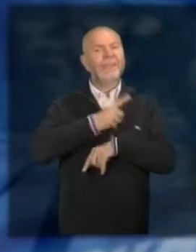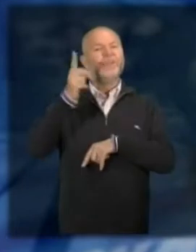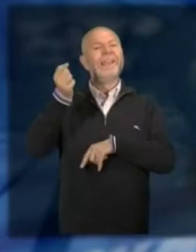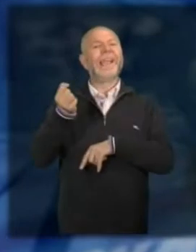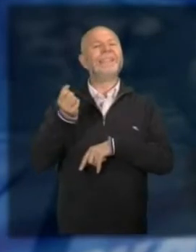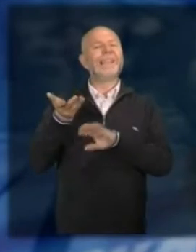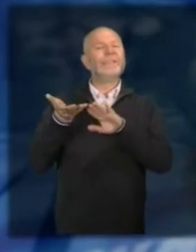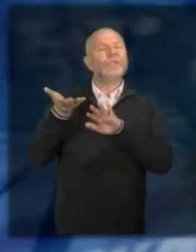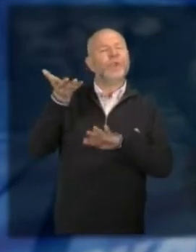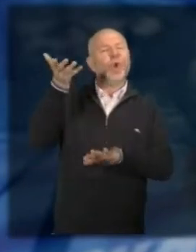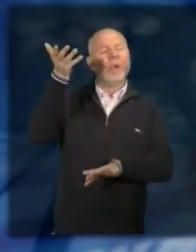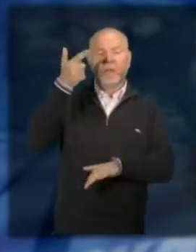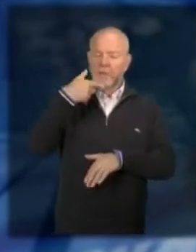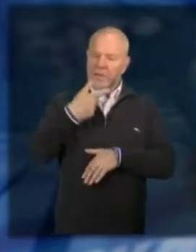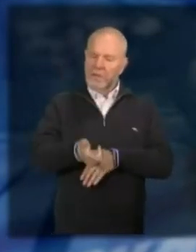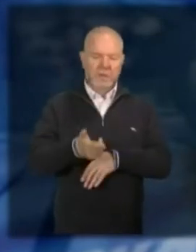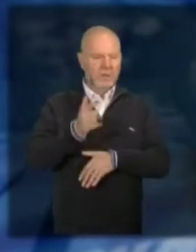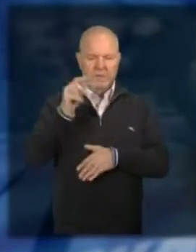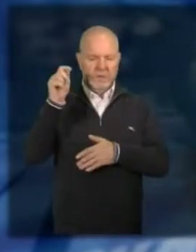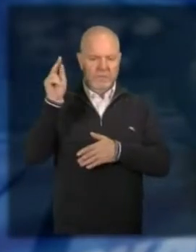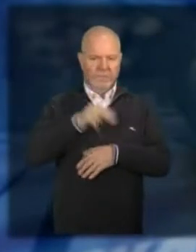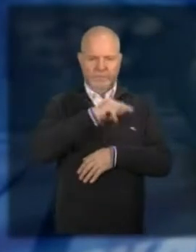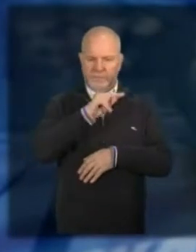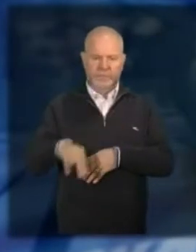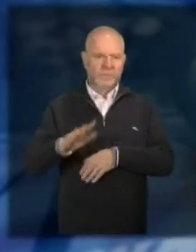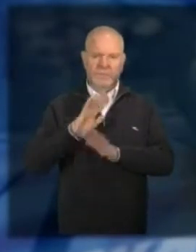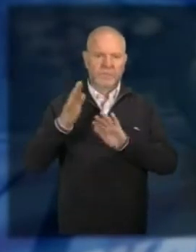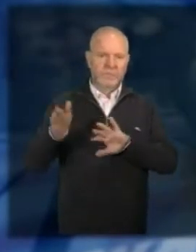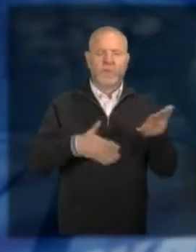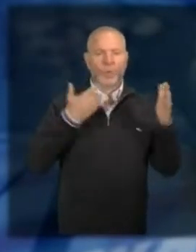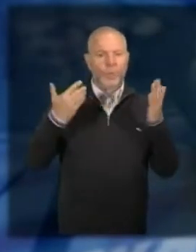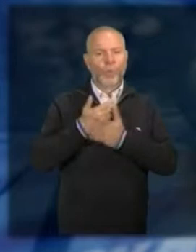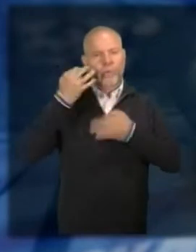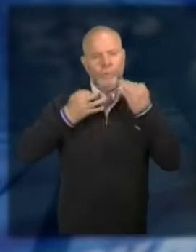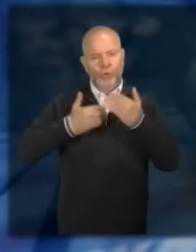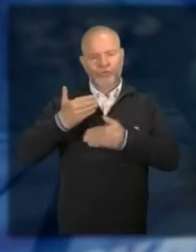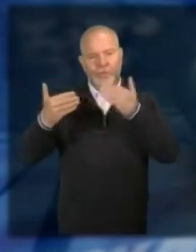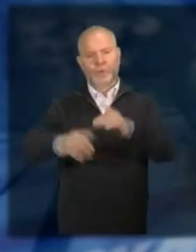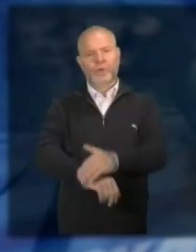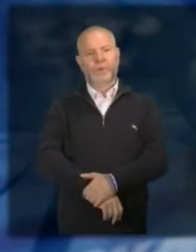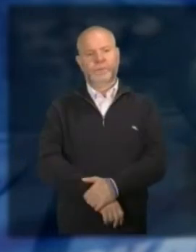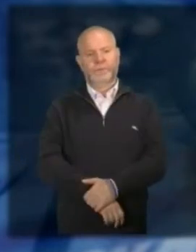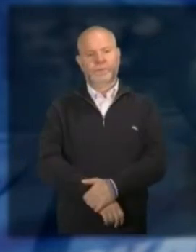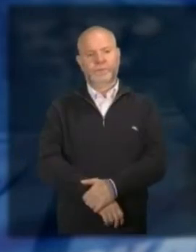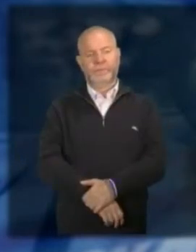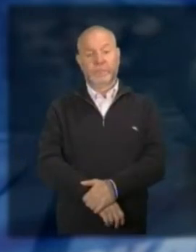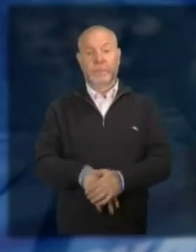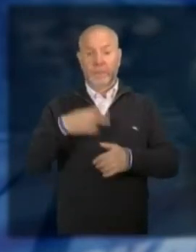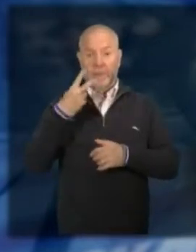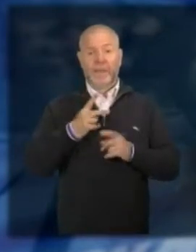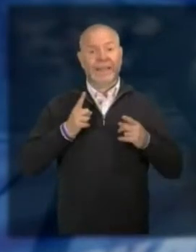Cassazione ha cancellato la condanna e disposto il rinvio ad un'altra sezione per un nuovo processo. Una mezza vittoria per la